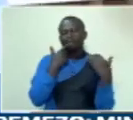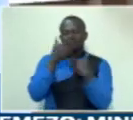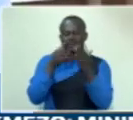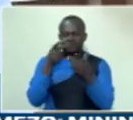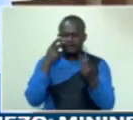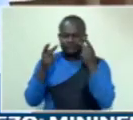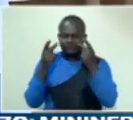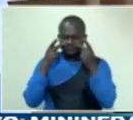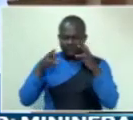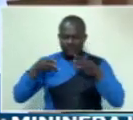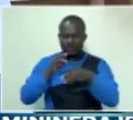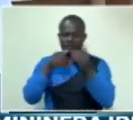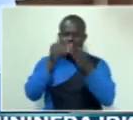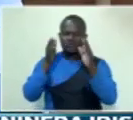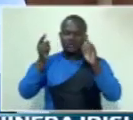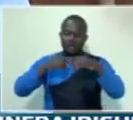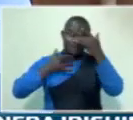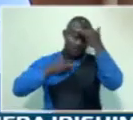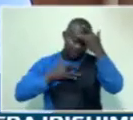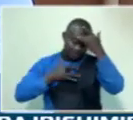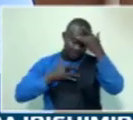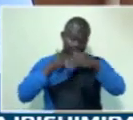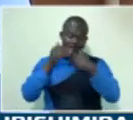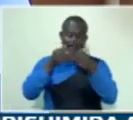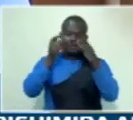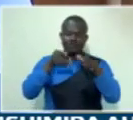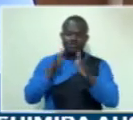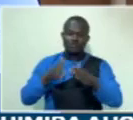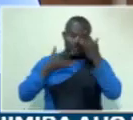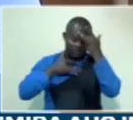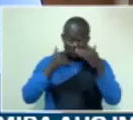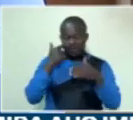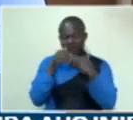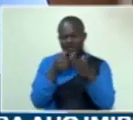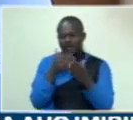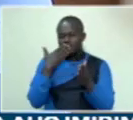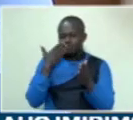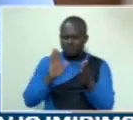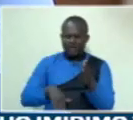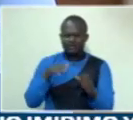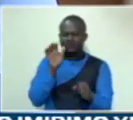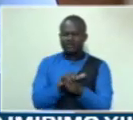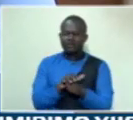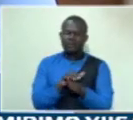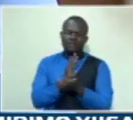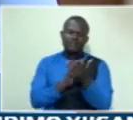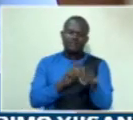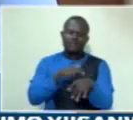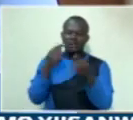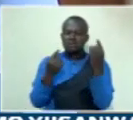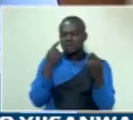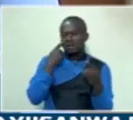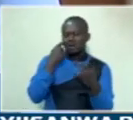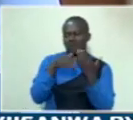n'ukubona n'ukuntu umuntu aza arembye hakaza umuntu arembye ubona ameze nabi rimwe na rimwe ukabona